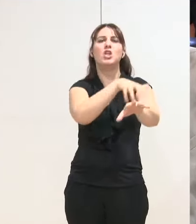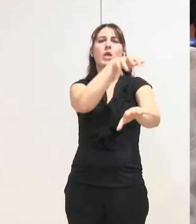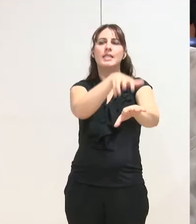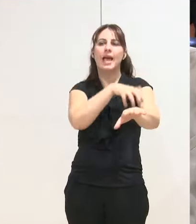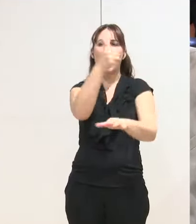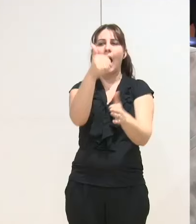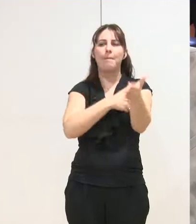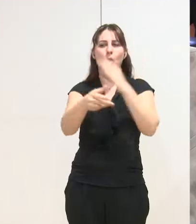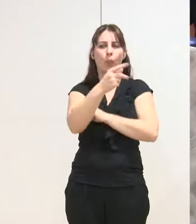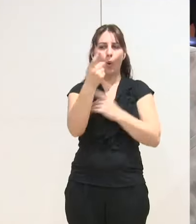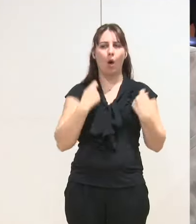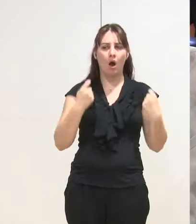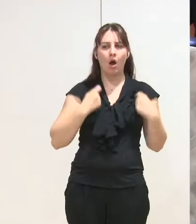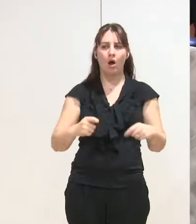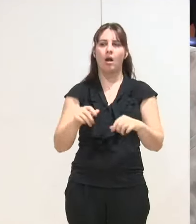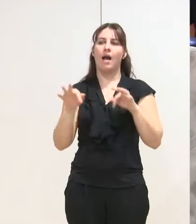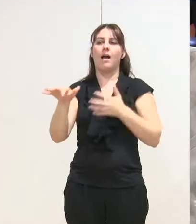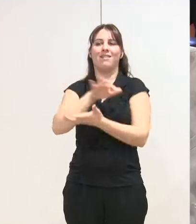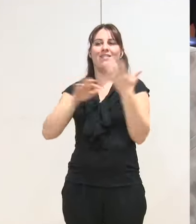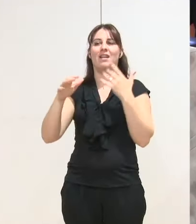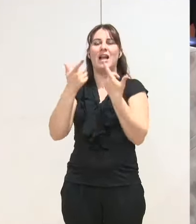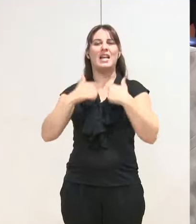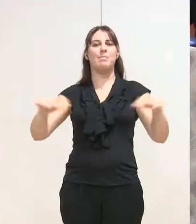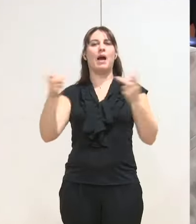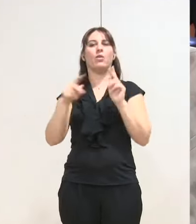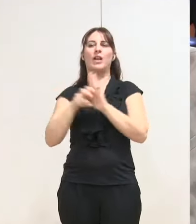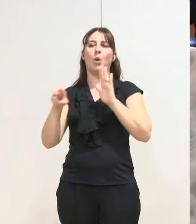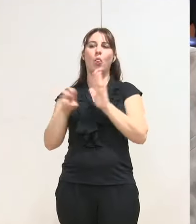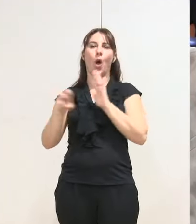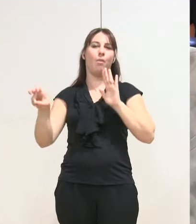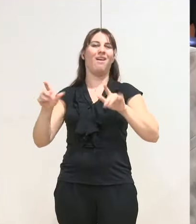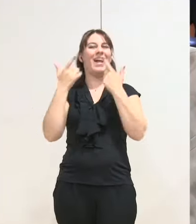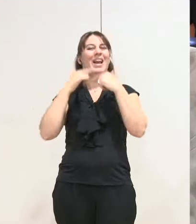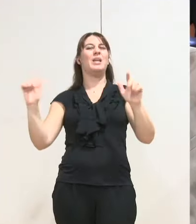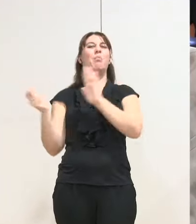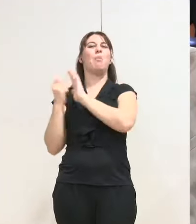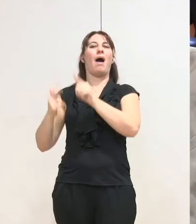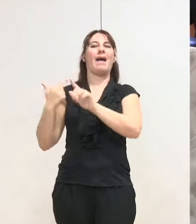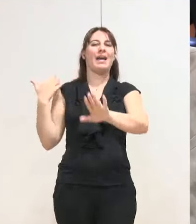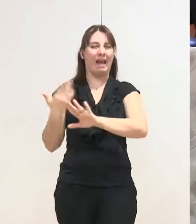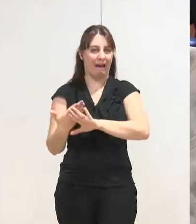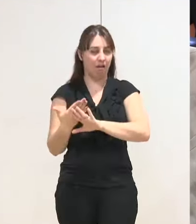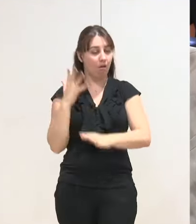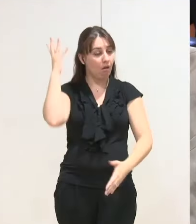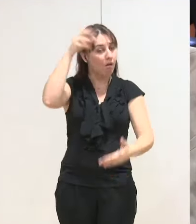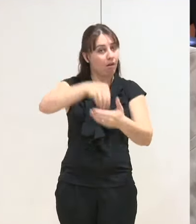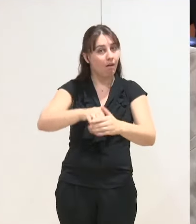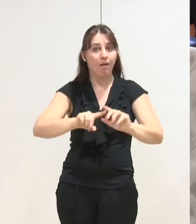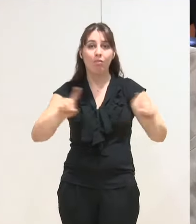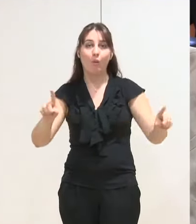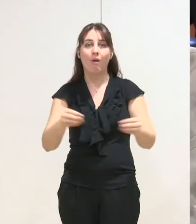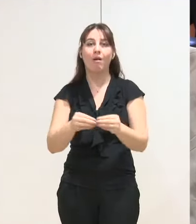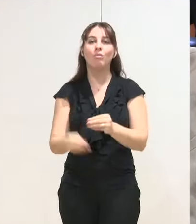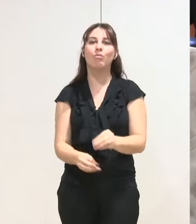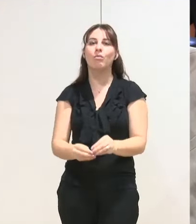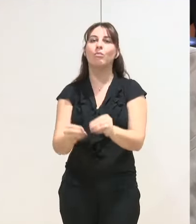70e anniversaire de la libération de Grenoble qui était pourtant largement prévisible n'y était pas inscrit le